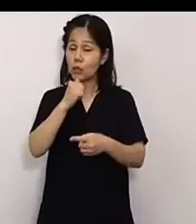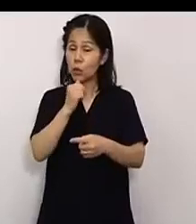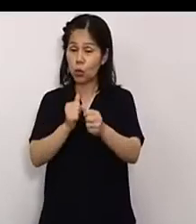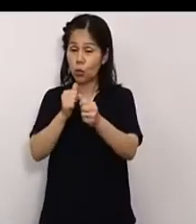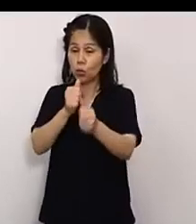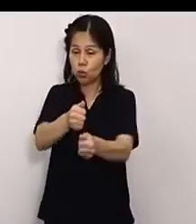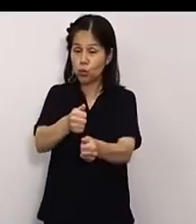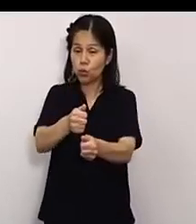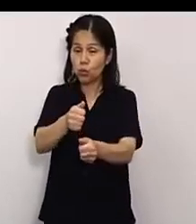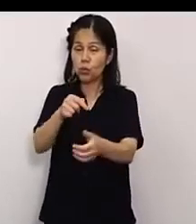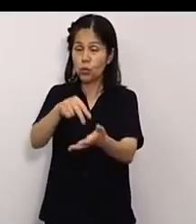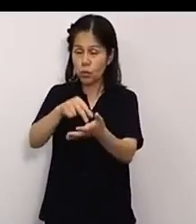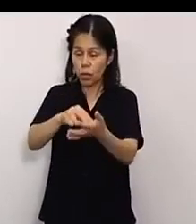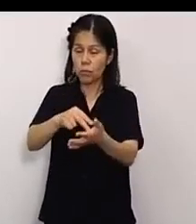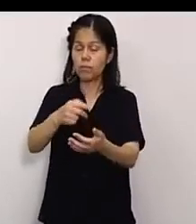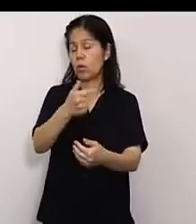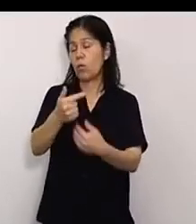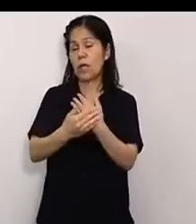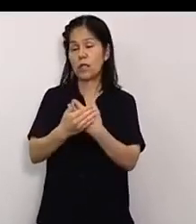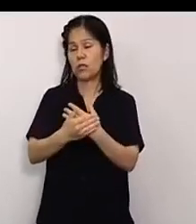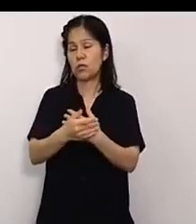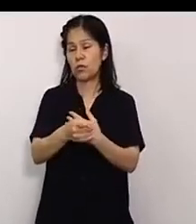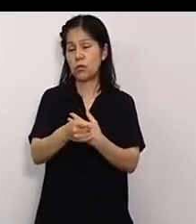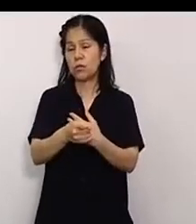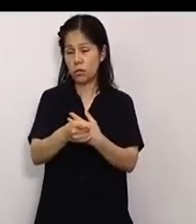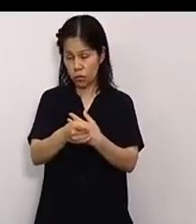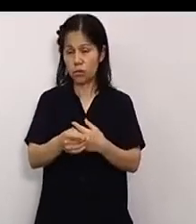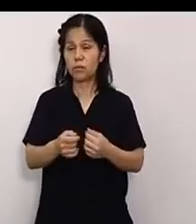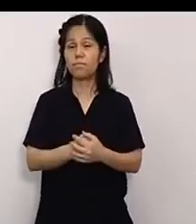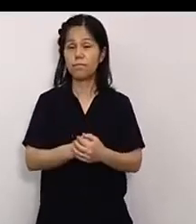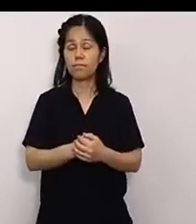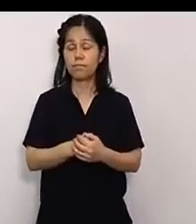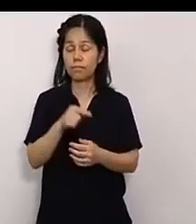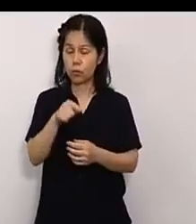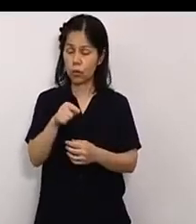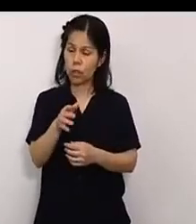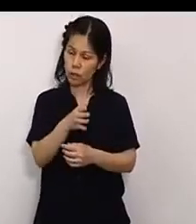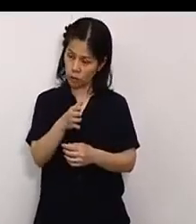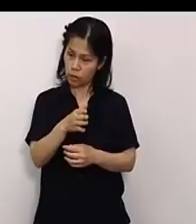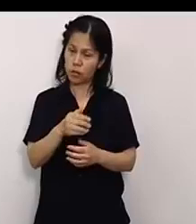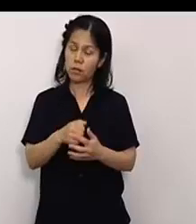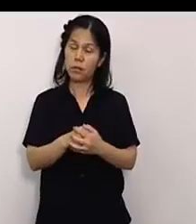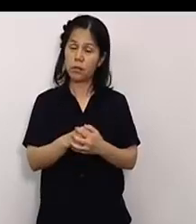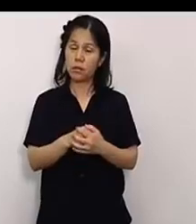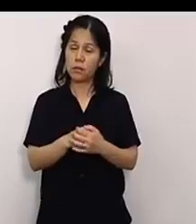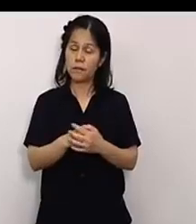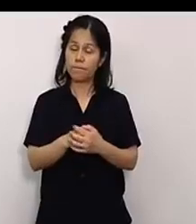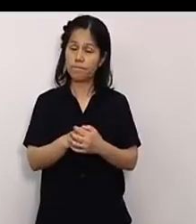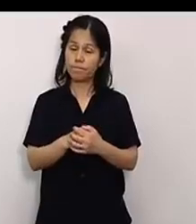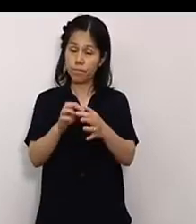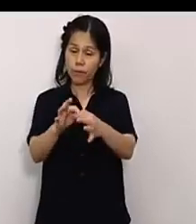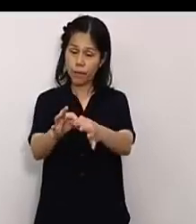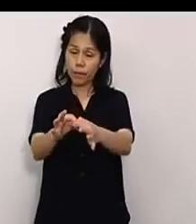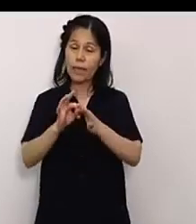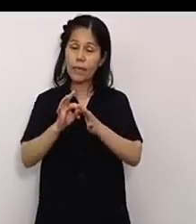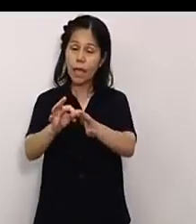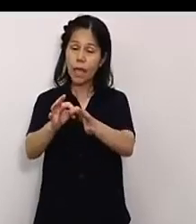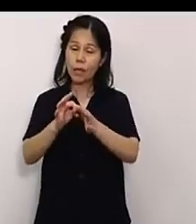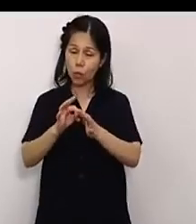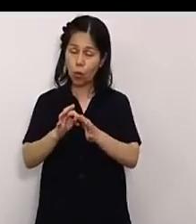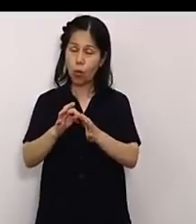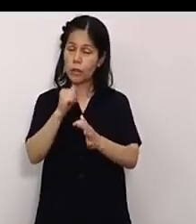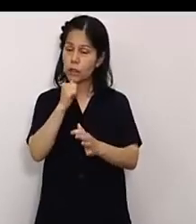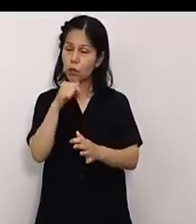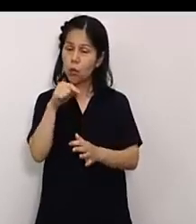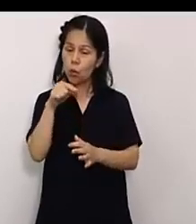服ですごく重要なんですね。だからその辺のことをその関係の貧困を克服